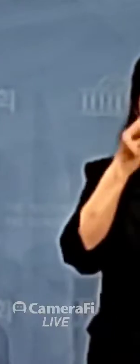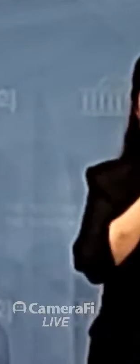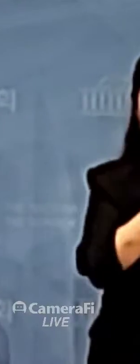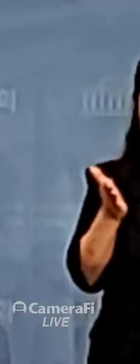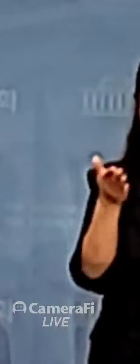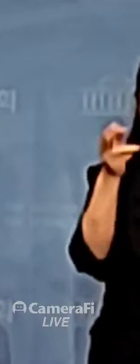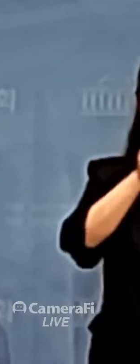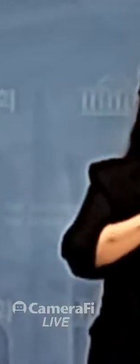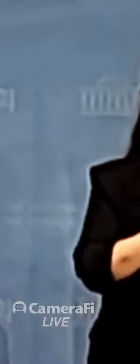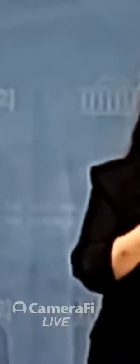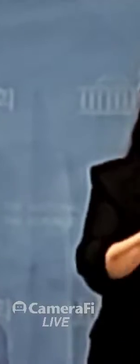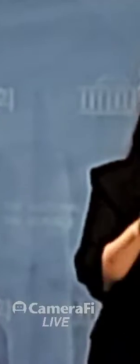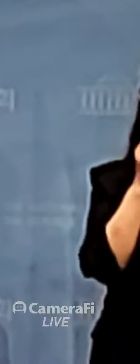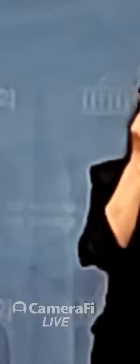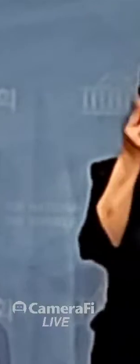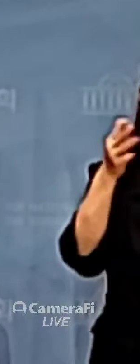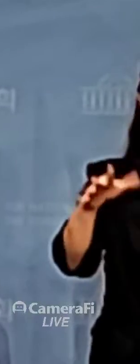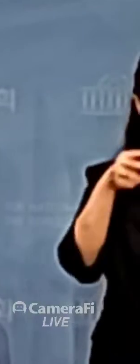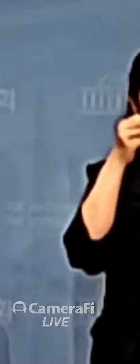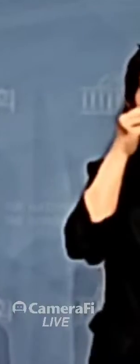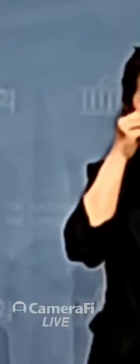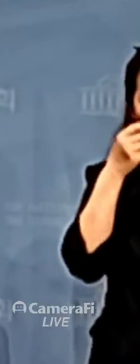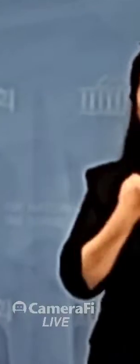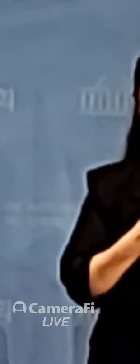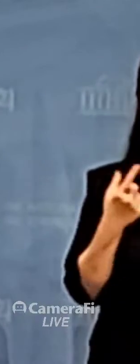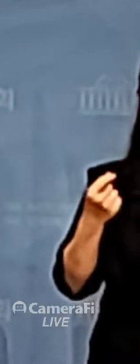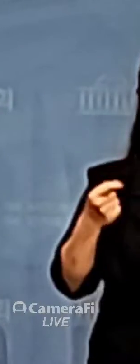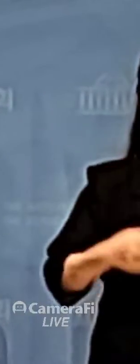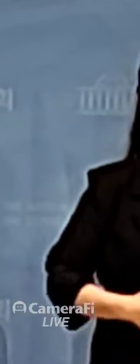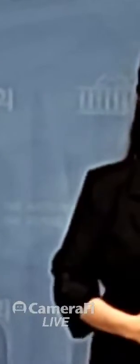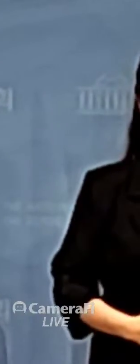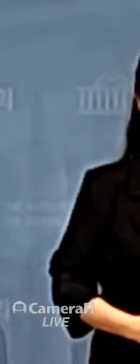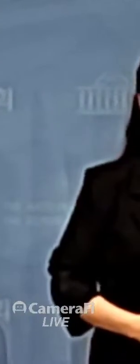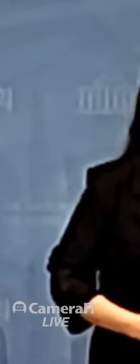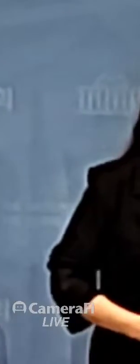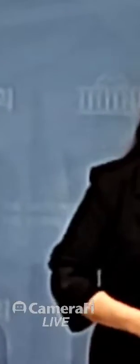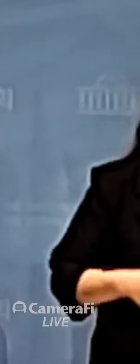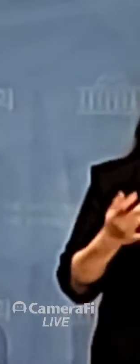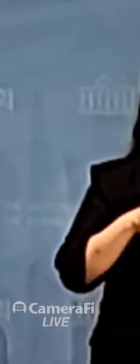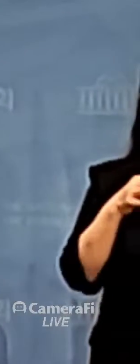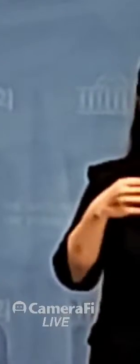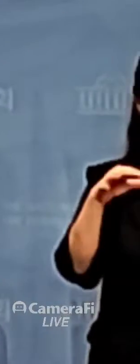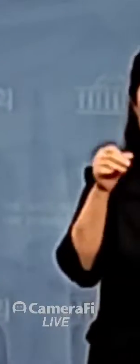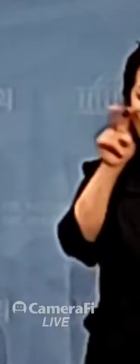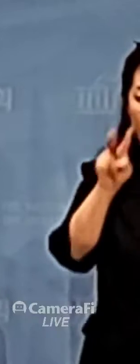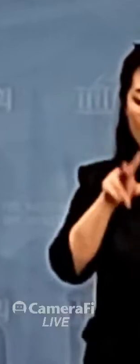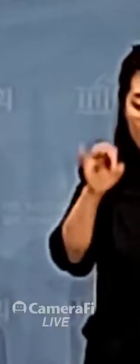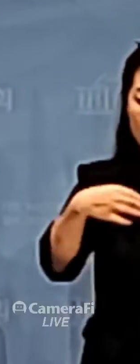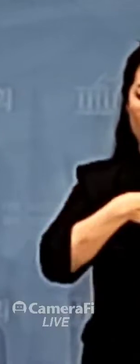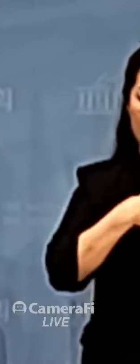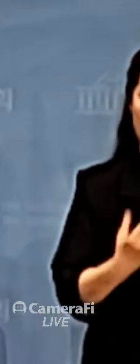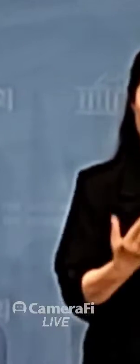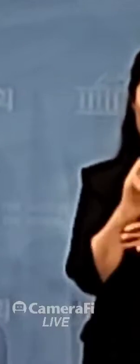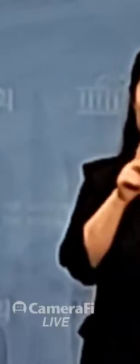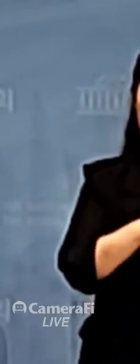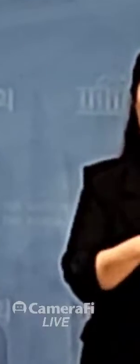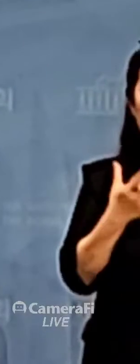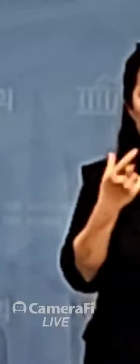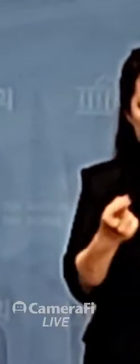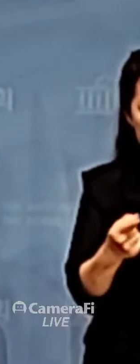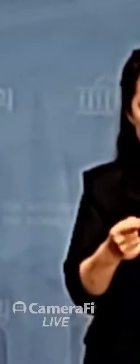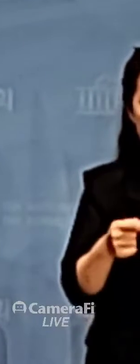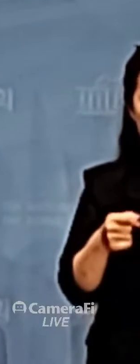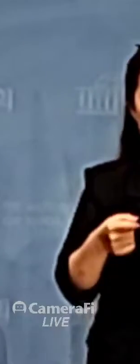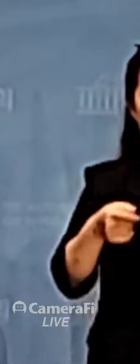만 시스템입니다 아 예 뽀 회반죽 이일우 최악의 위기가 닥쳐오고 있는 상황에서 이